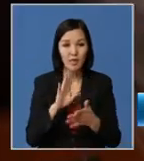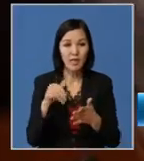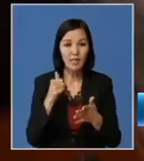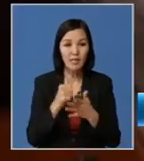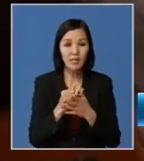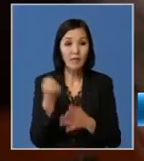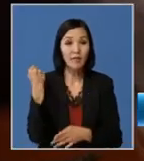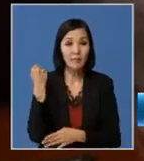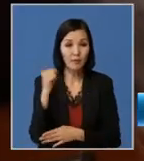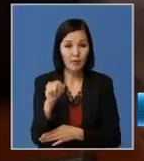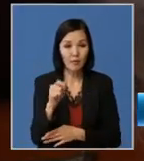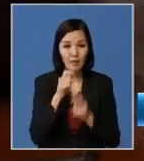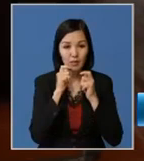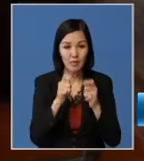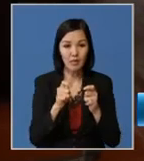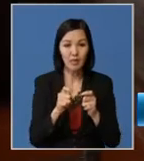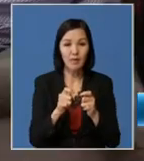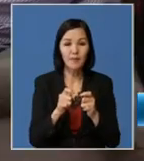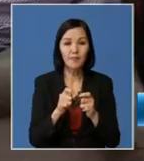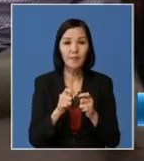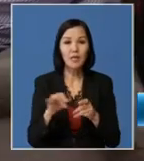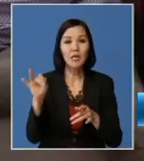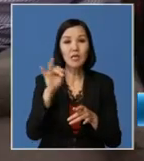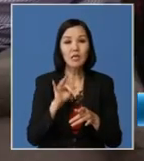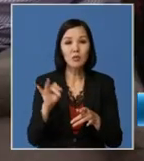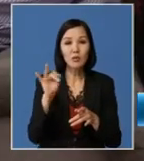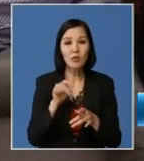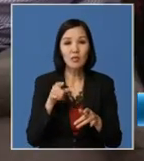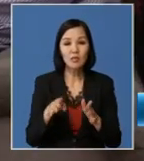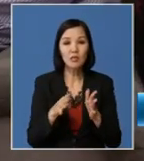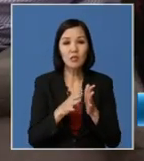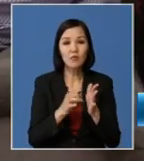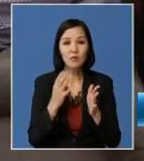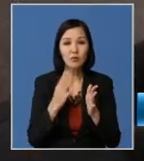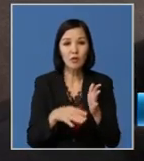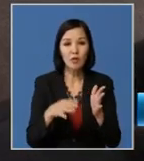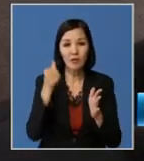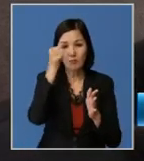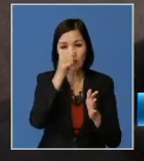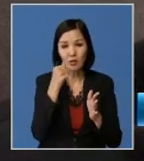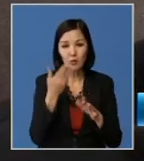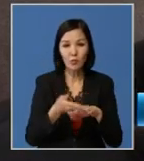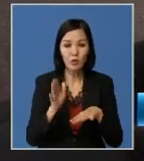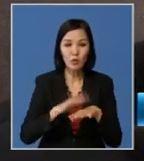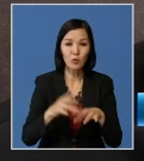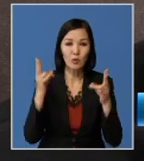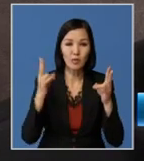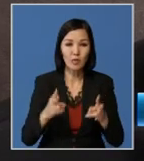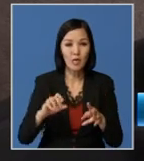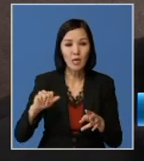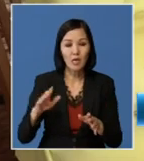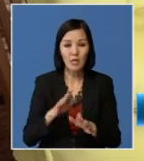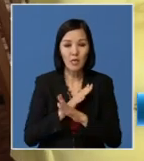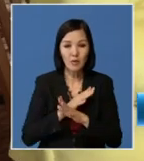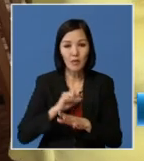это победа, говорит Каймулла Бабашула. Его история войны началась в 1940 году. Тяжелое ранение, гибель товарища –